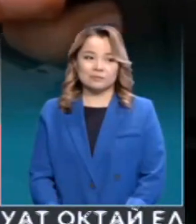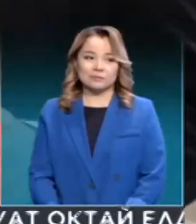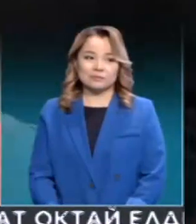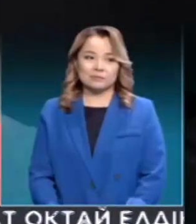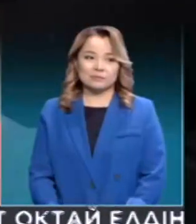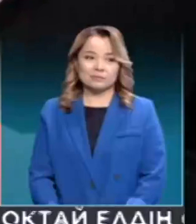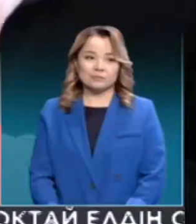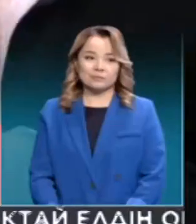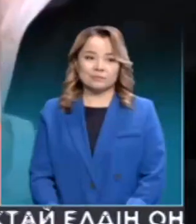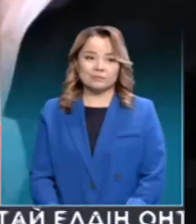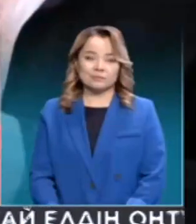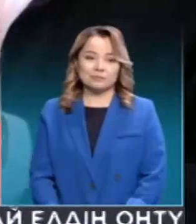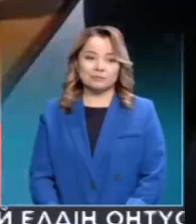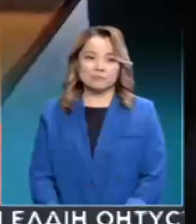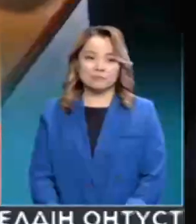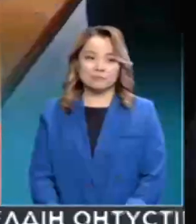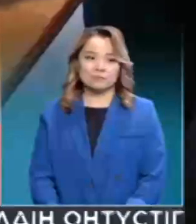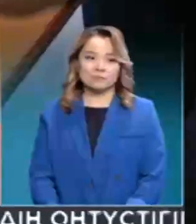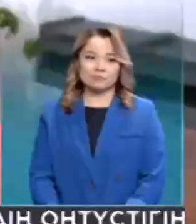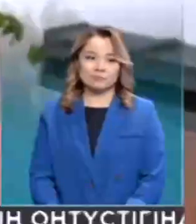барамыз қазір? Жетінші учаске барамыз.